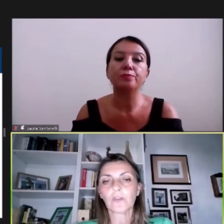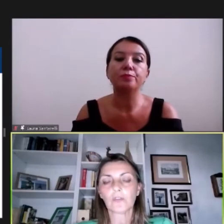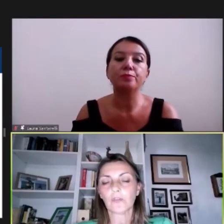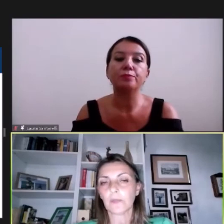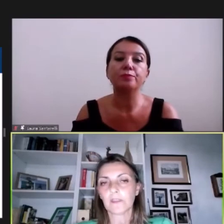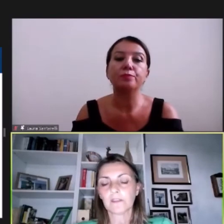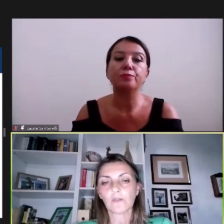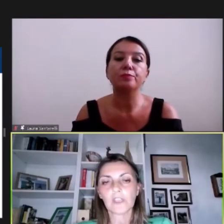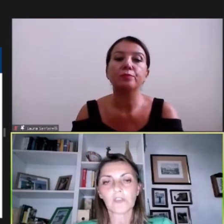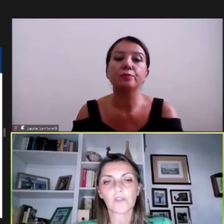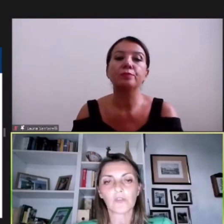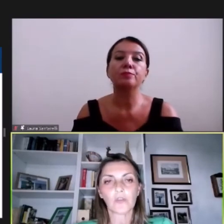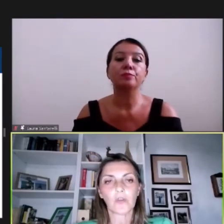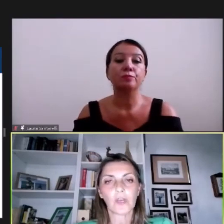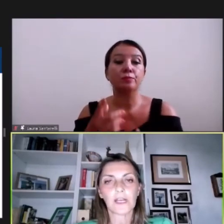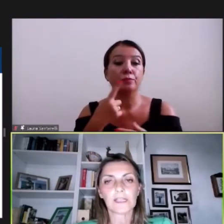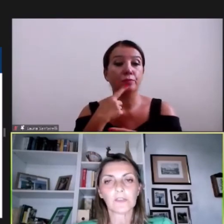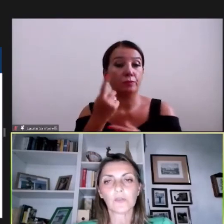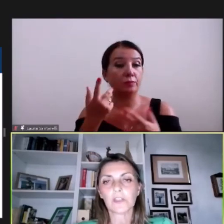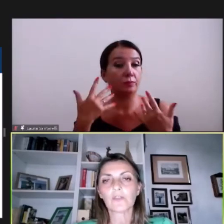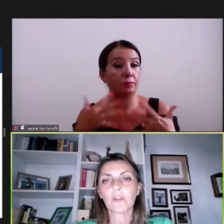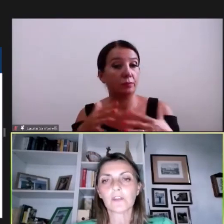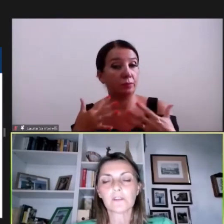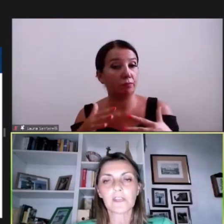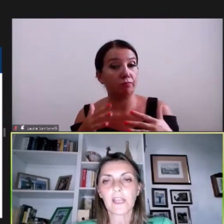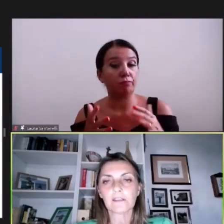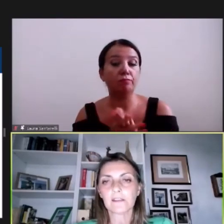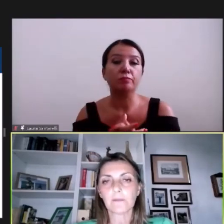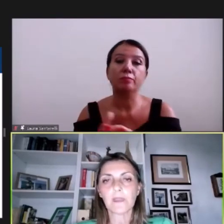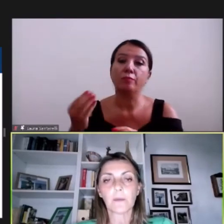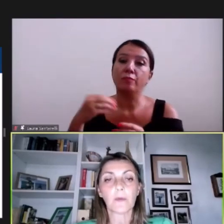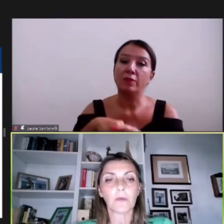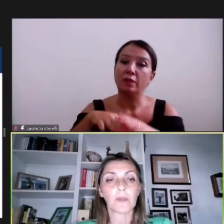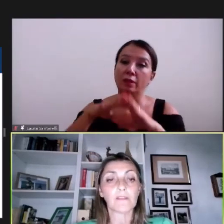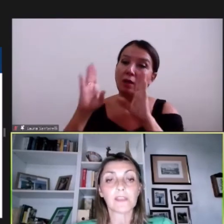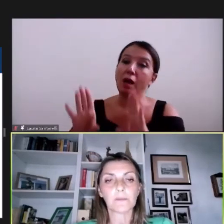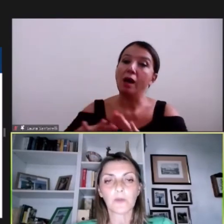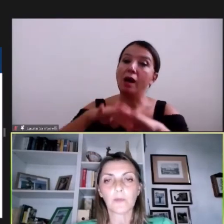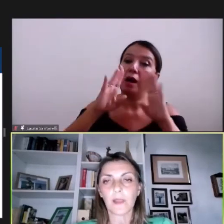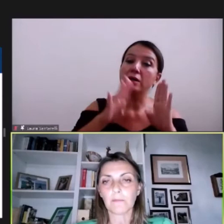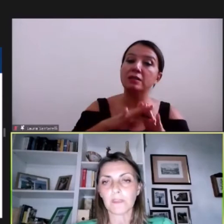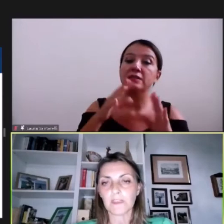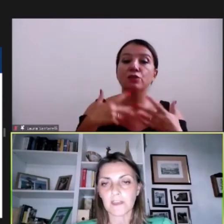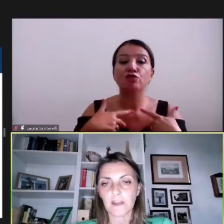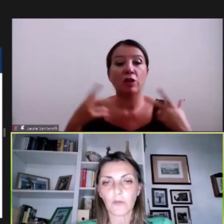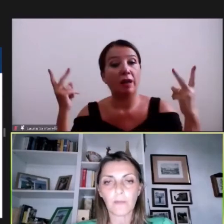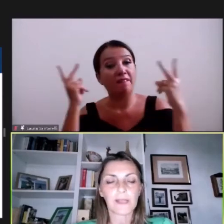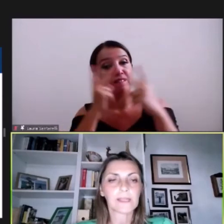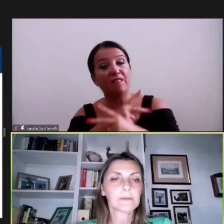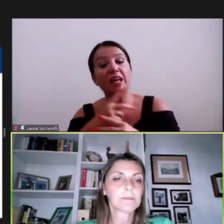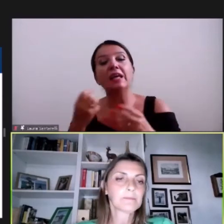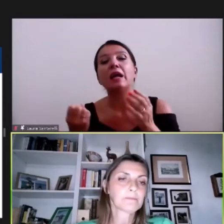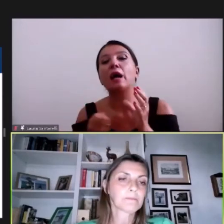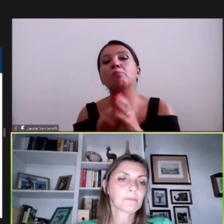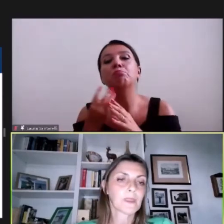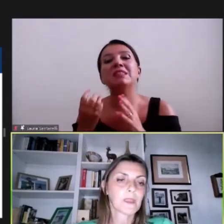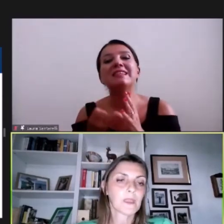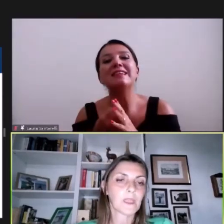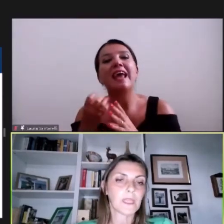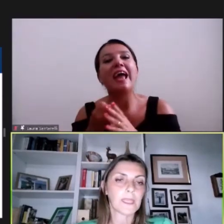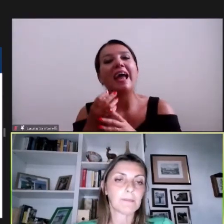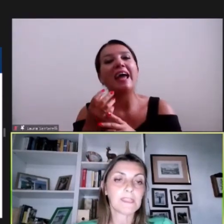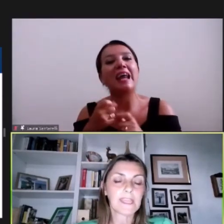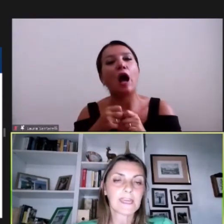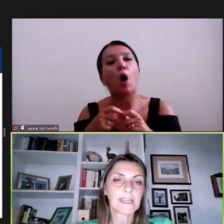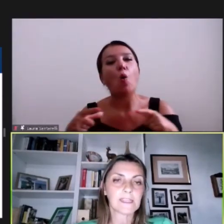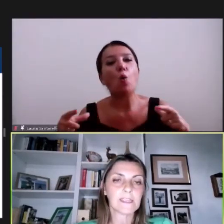caso, come è stato detto, noi dentro le nostre case abbiamo una vera e propria miniera urbana,